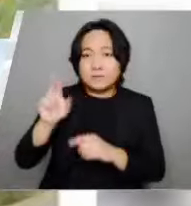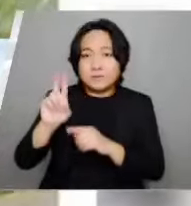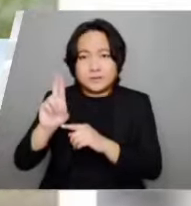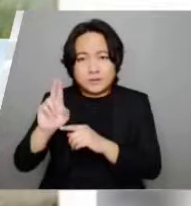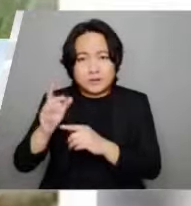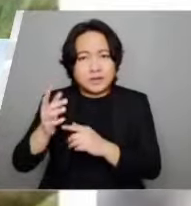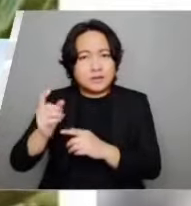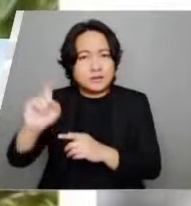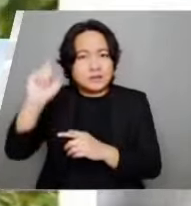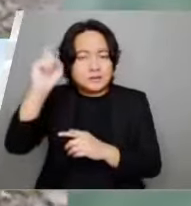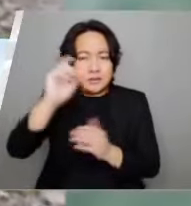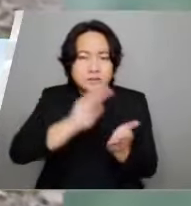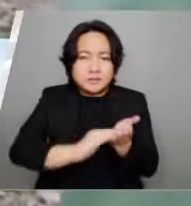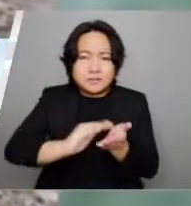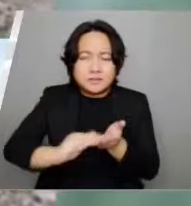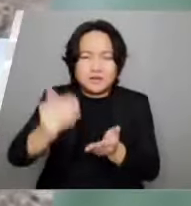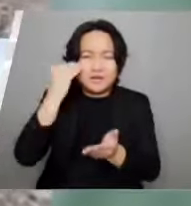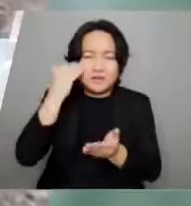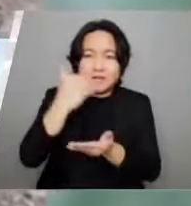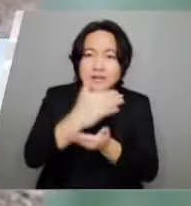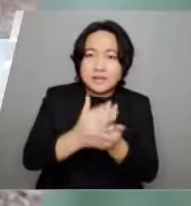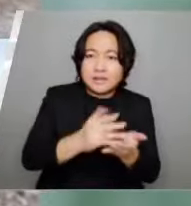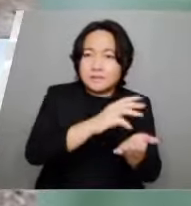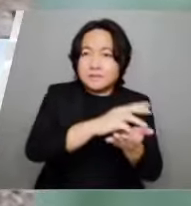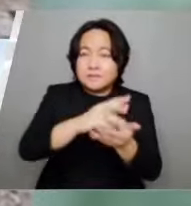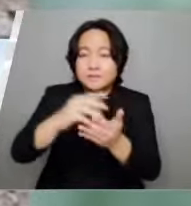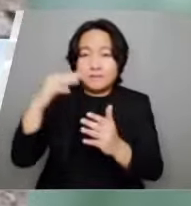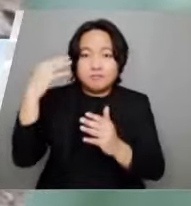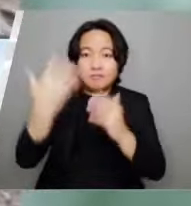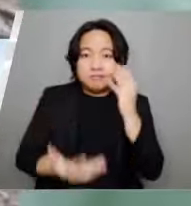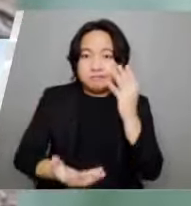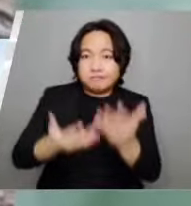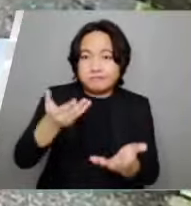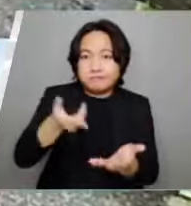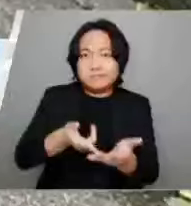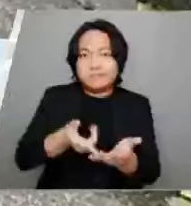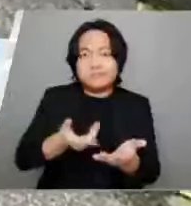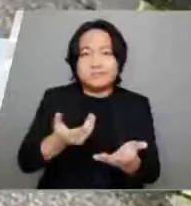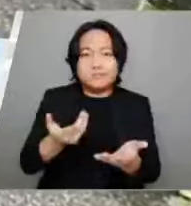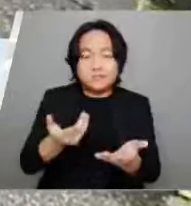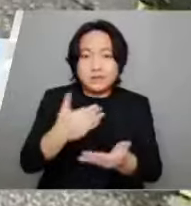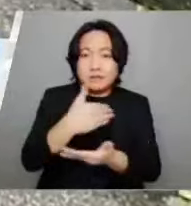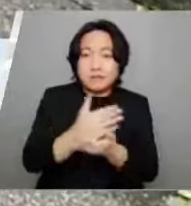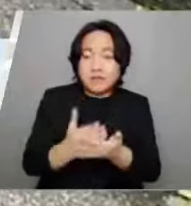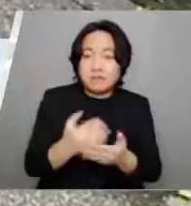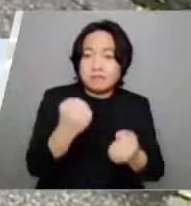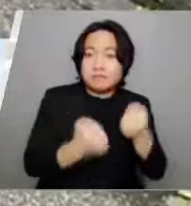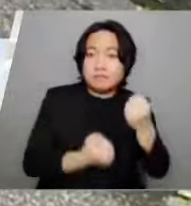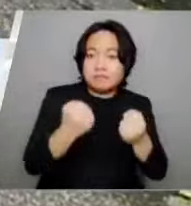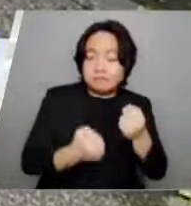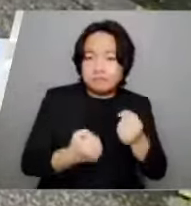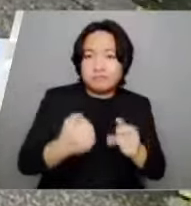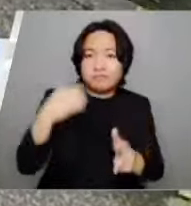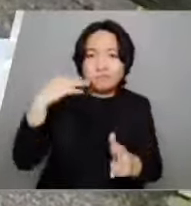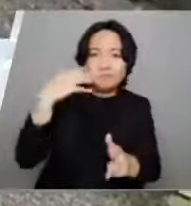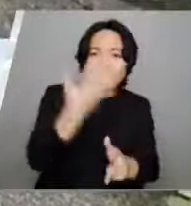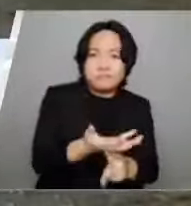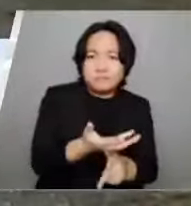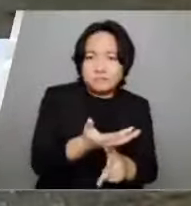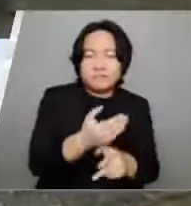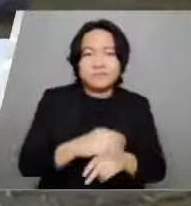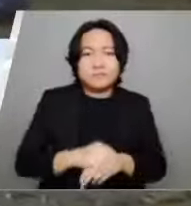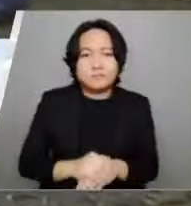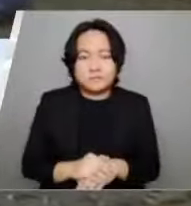puno sa iba't ibang lugar. Ang isa rito natumba sa sasakyan. Humarang naman sa daan sa Barangay